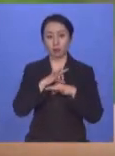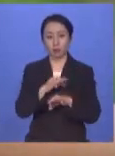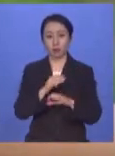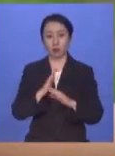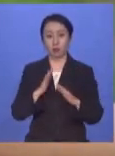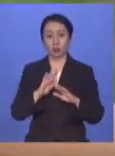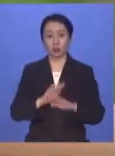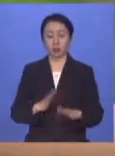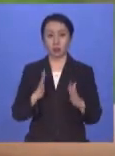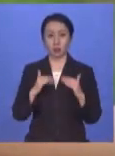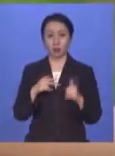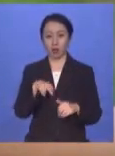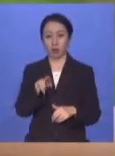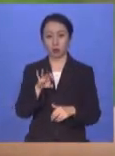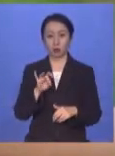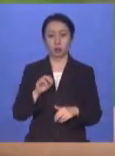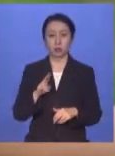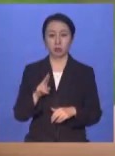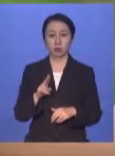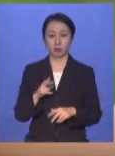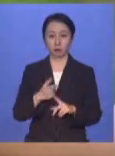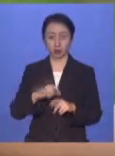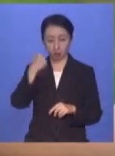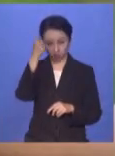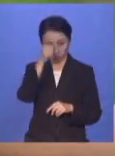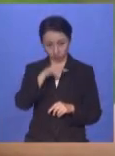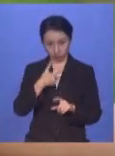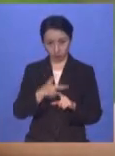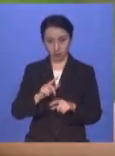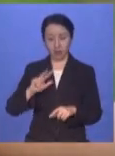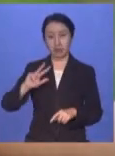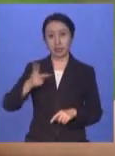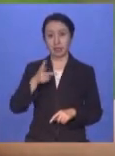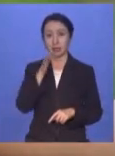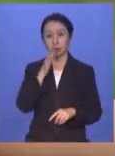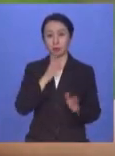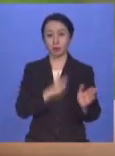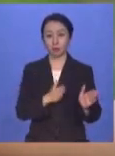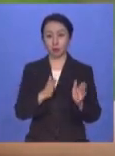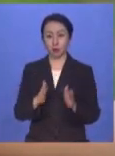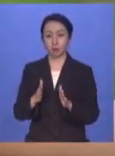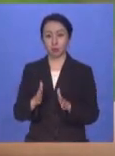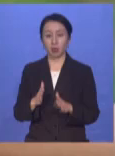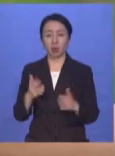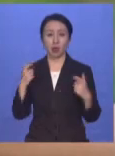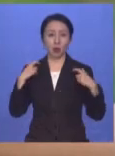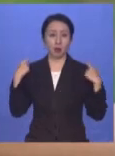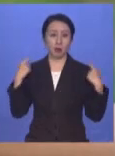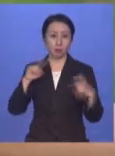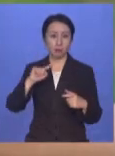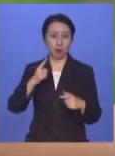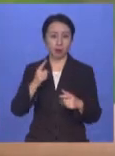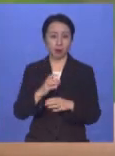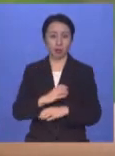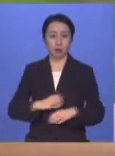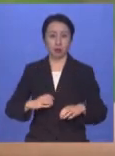детском оздоровительном лагере «Достык». В этом году это уже моя 3-я смена подряд, и я являюсь командиром первого отряда.